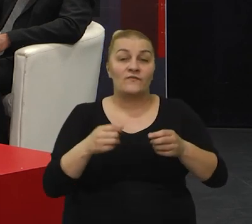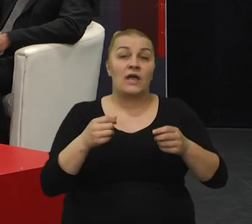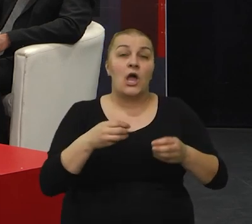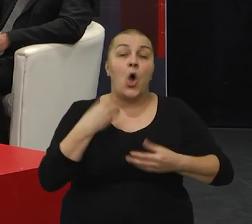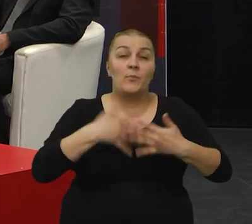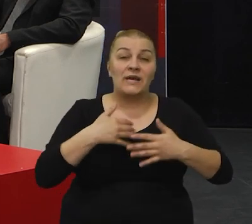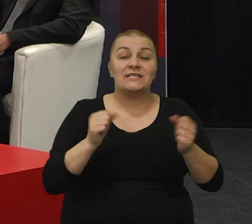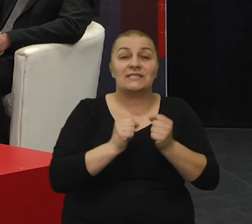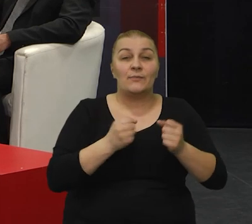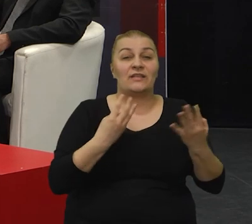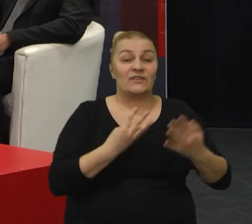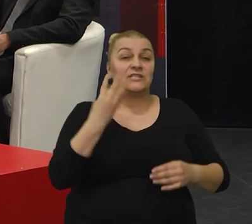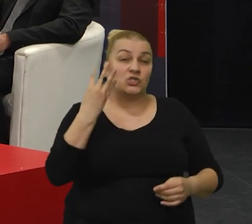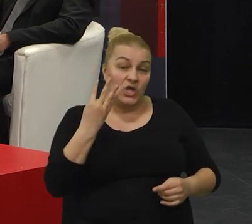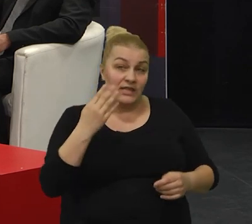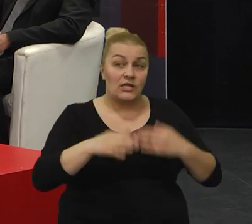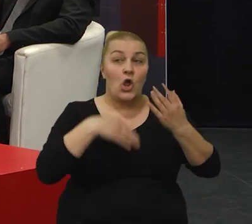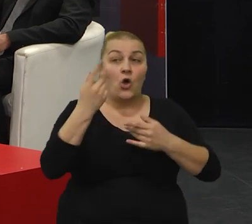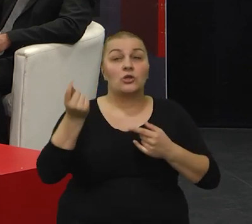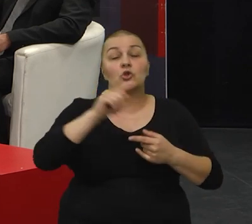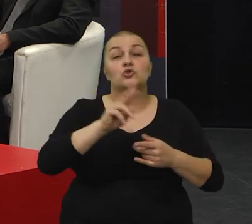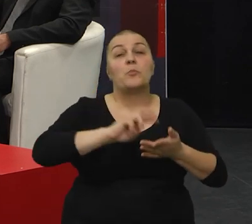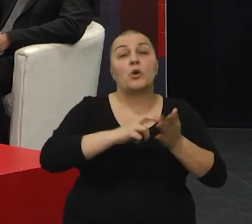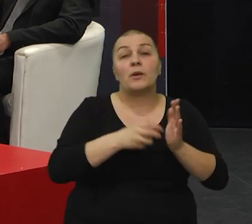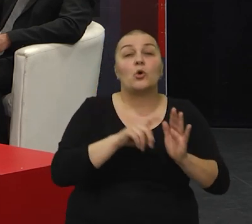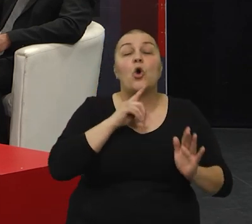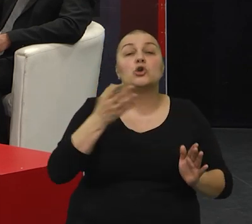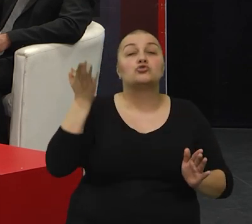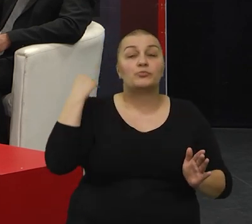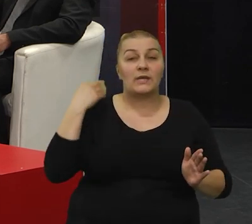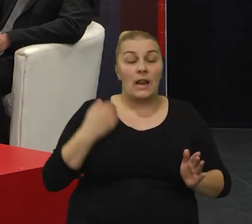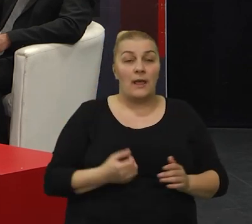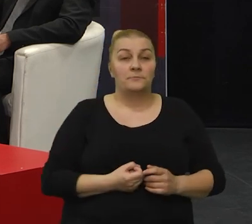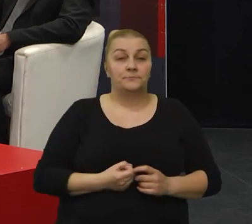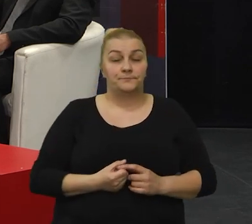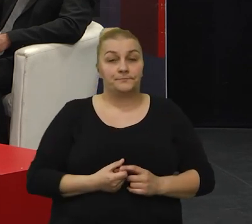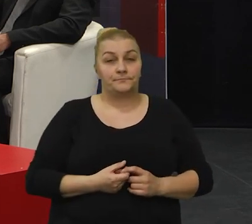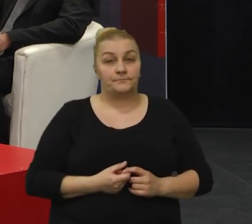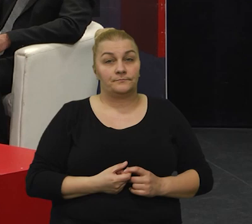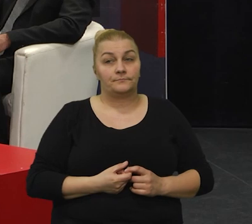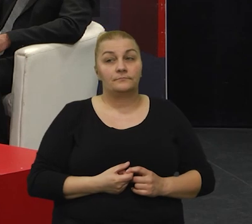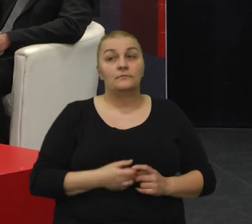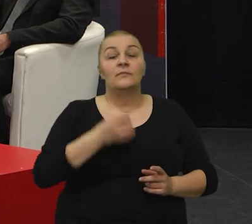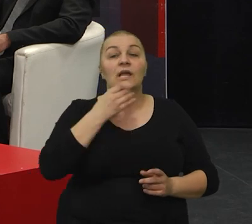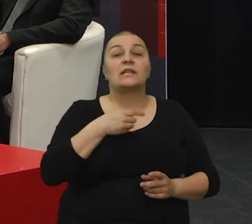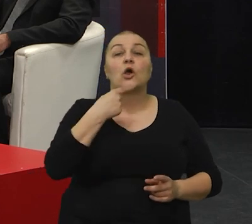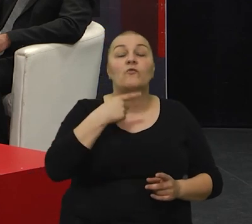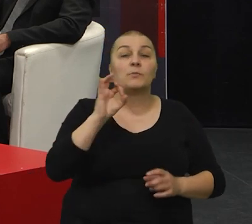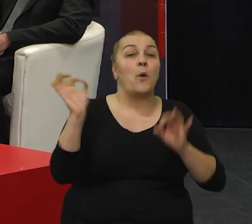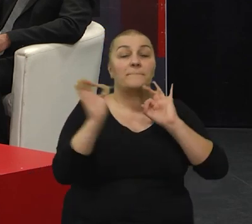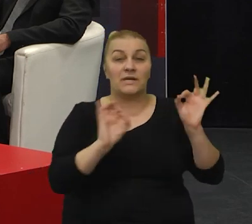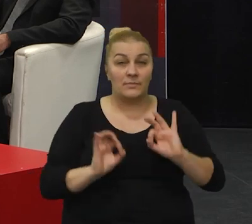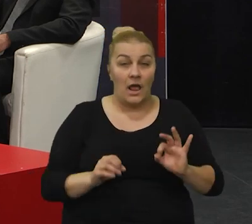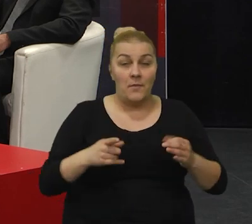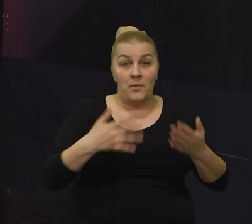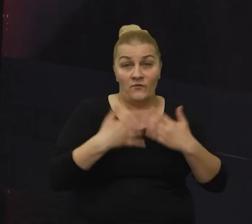Zima 94, pa onda ćemo doći i do neke poteškoće koje su bili u cijeku operacije. Kad govorimo o